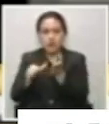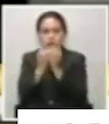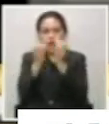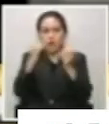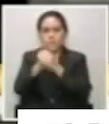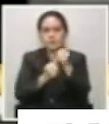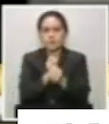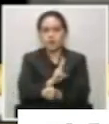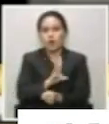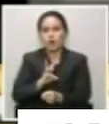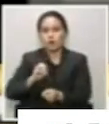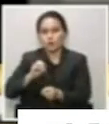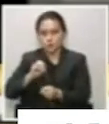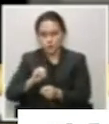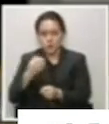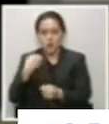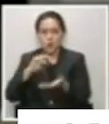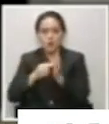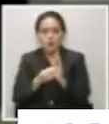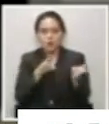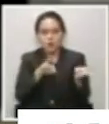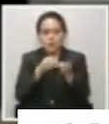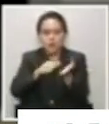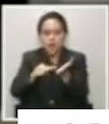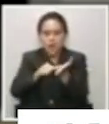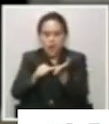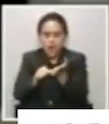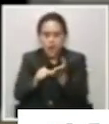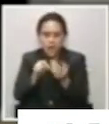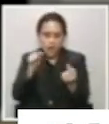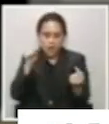เป็นกุญแจที่จะแก้ไขไปสู่หัวใ